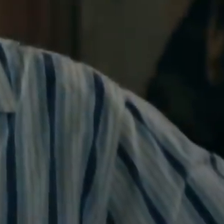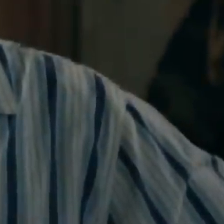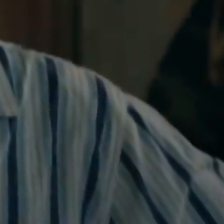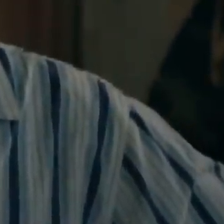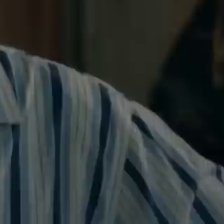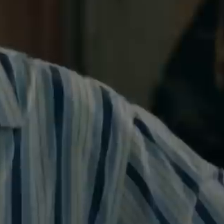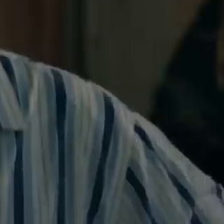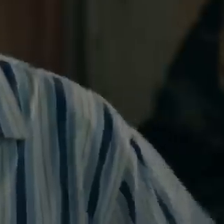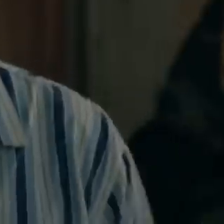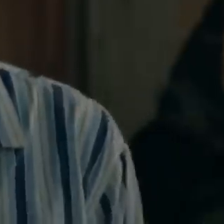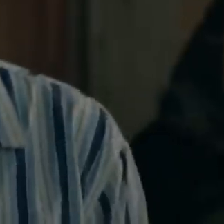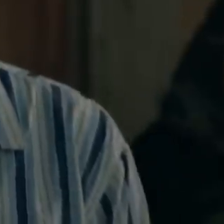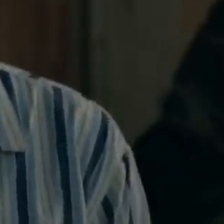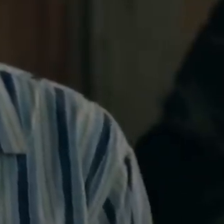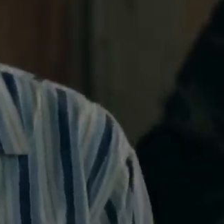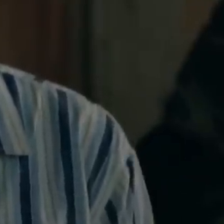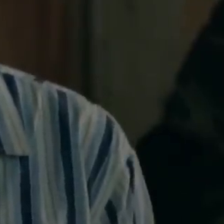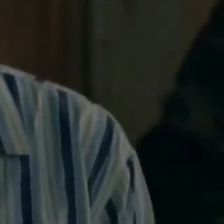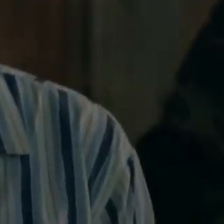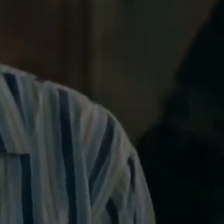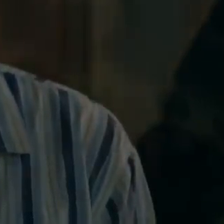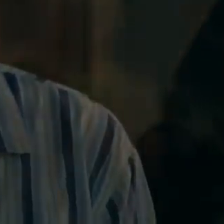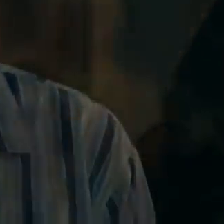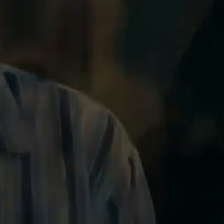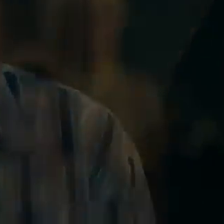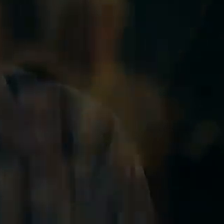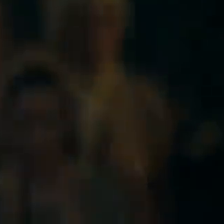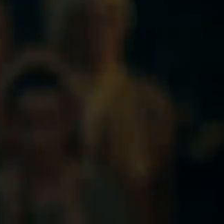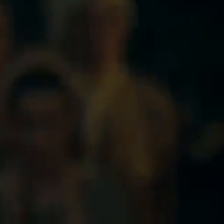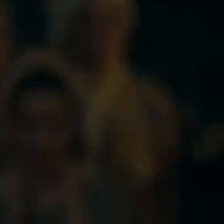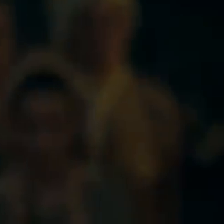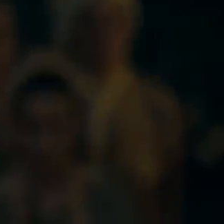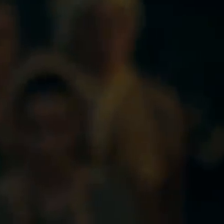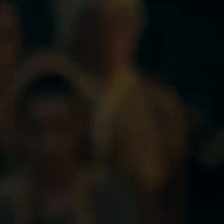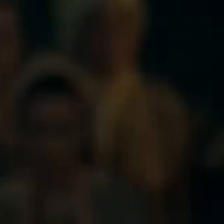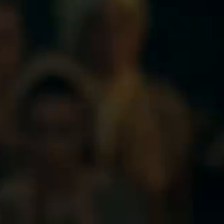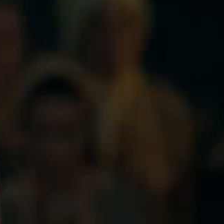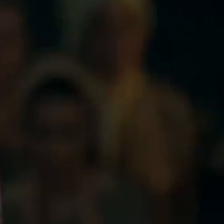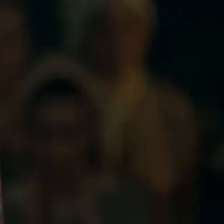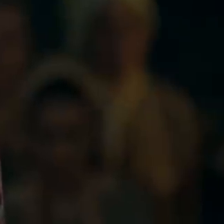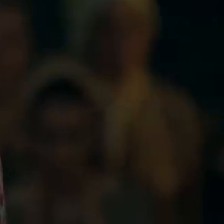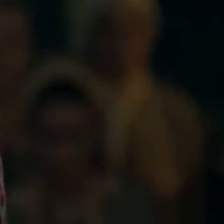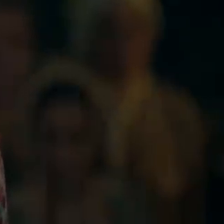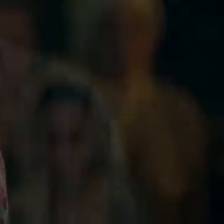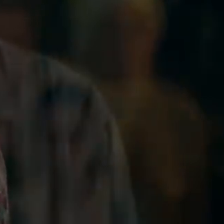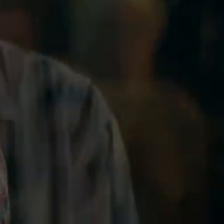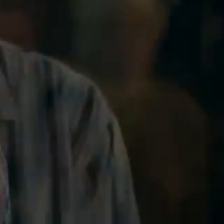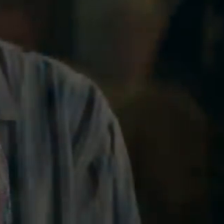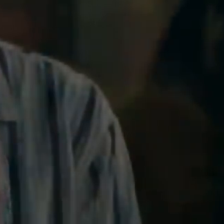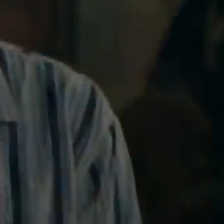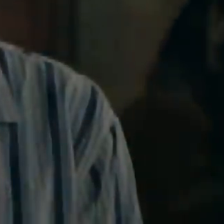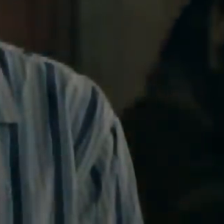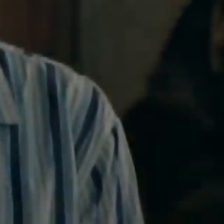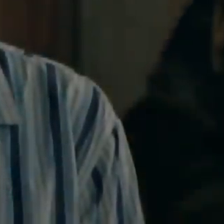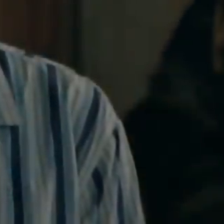Anlık geçişlerle bir Zümrüt'ü, bir Hüseyin'in yüzü. Hüseyin teslimkar, belinden hesap soran kolları iki yana düştü.